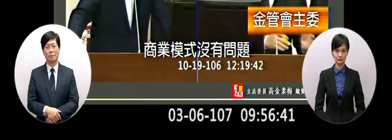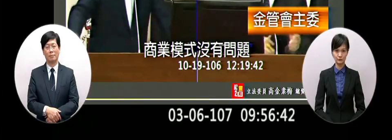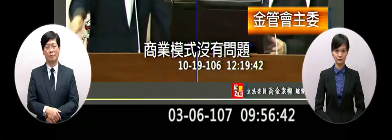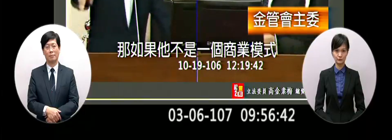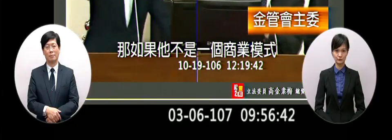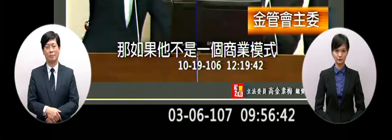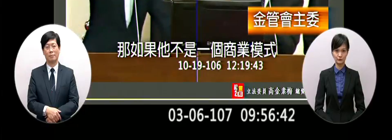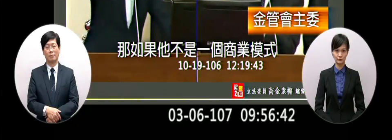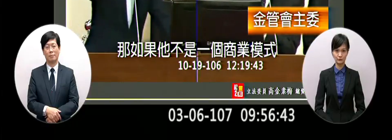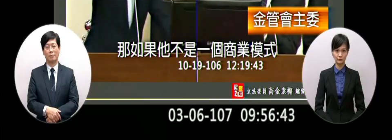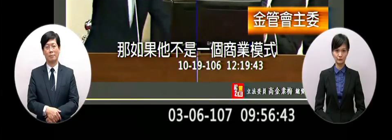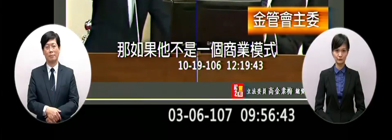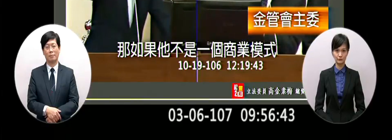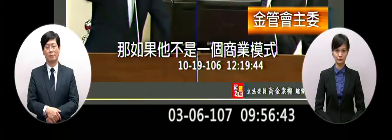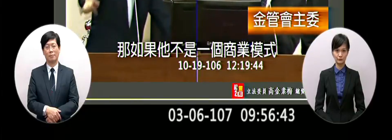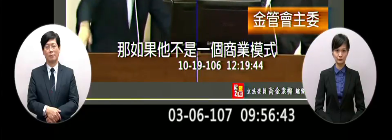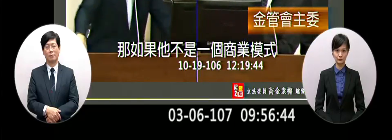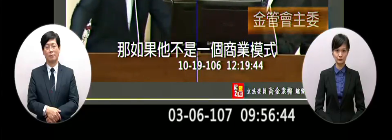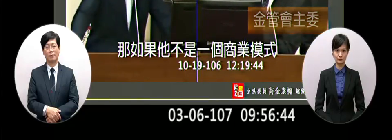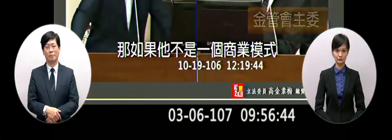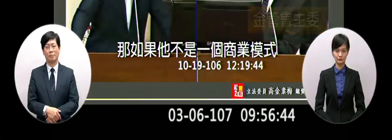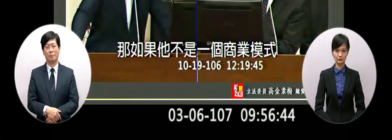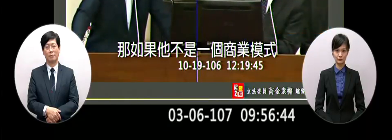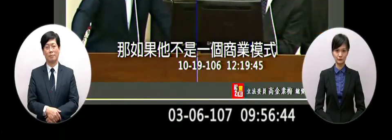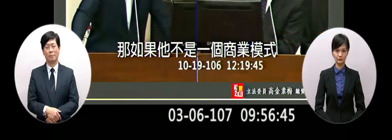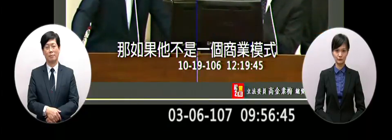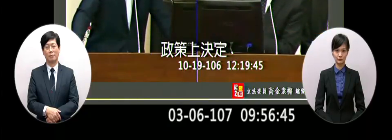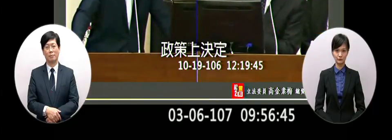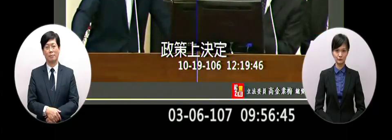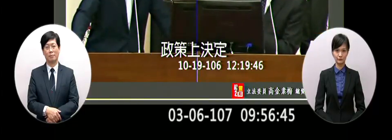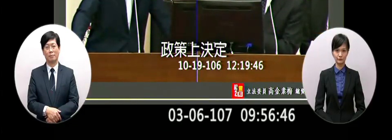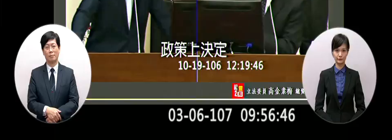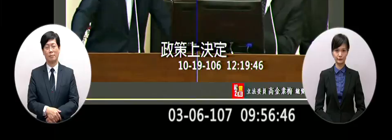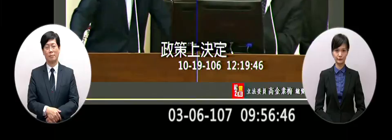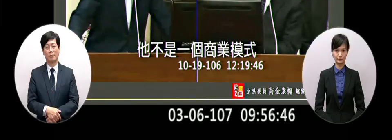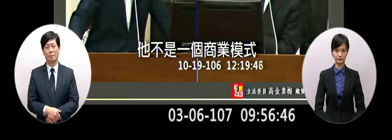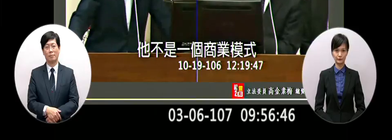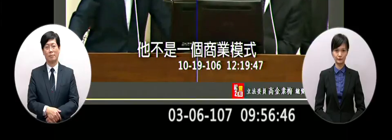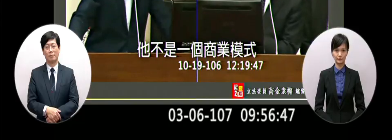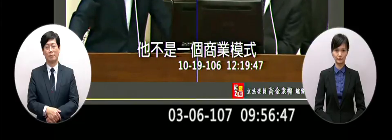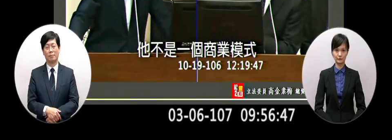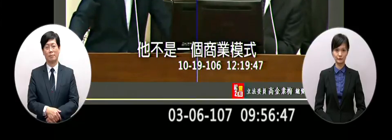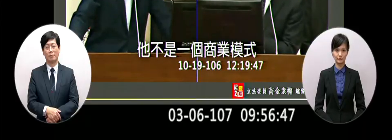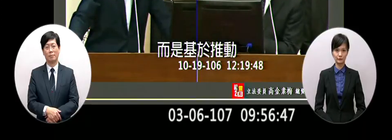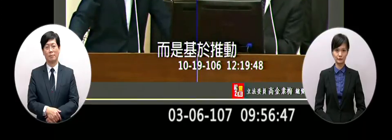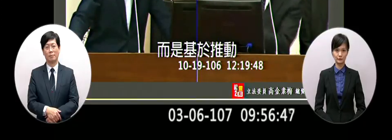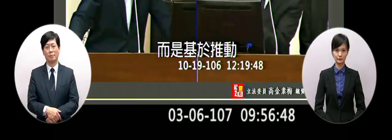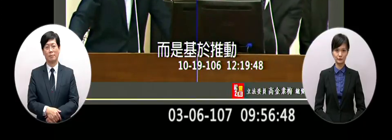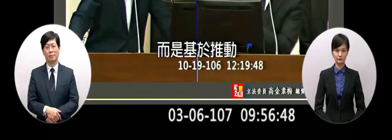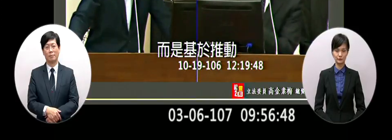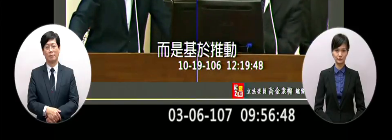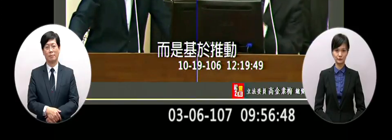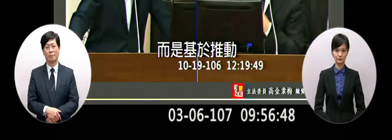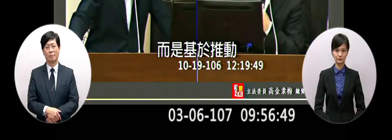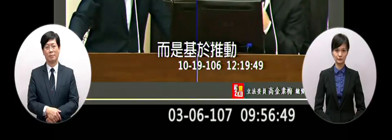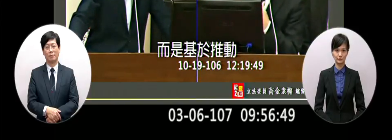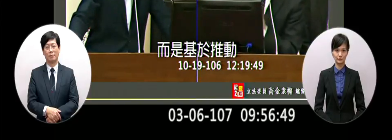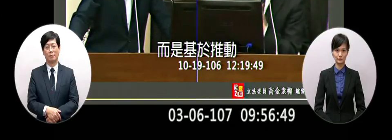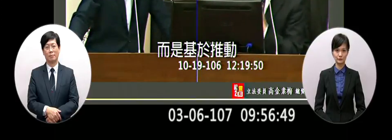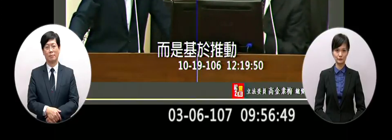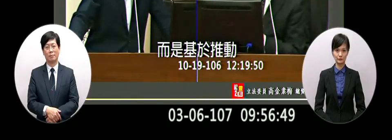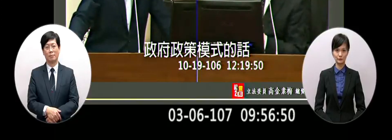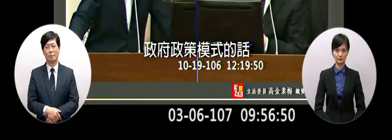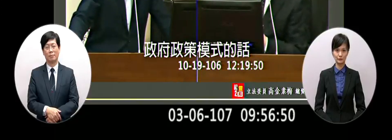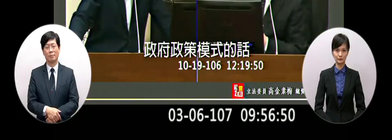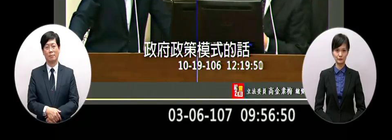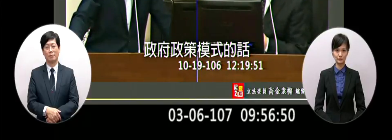有问题。 对， 那就牵涉他们的专业了。 如果他不是一个商业模式，政策上决定他不是一个商业模式，而是一个基于